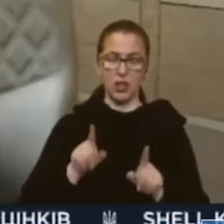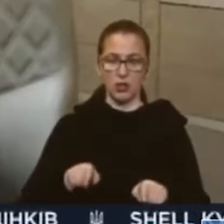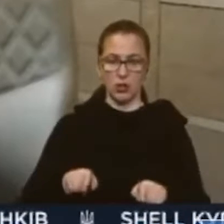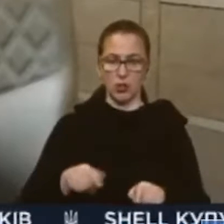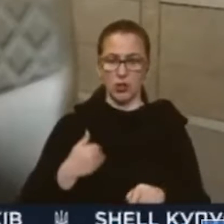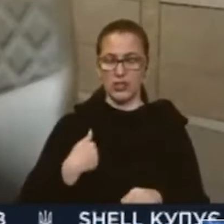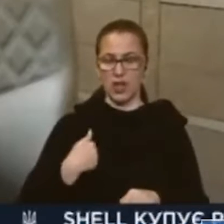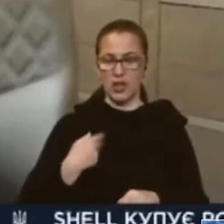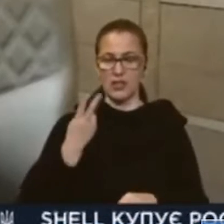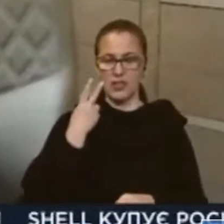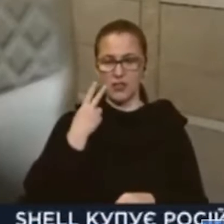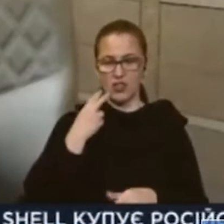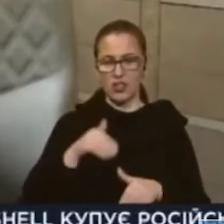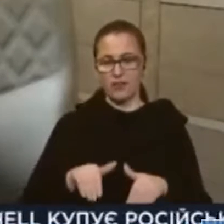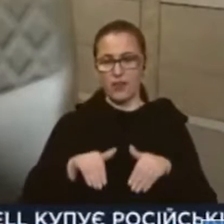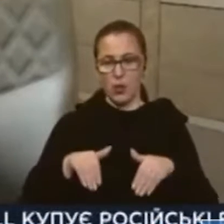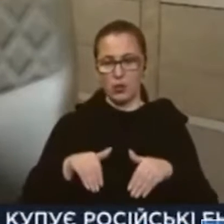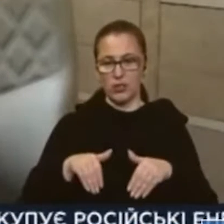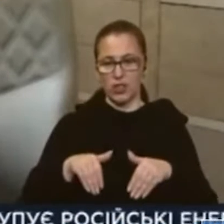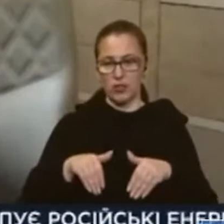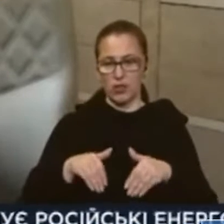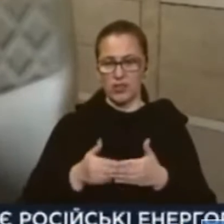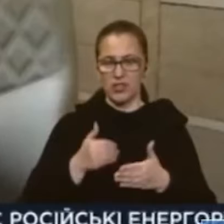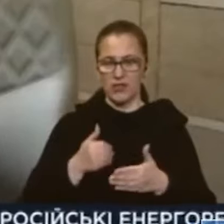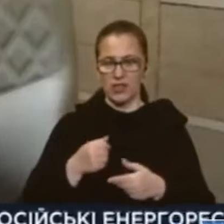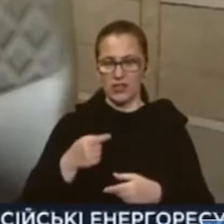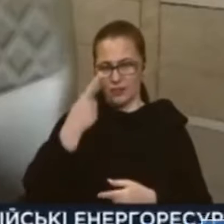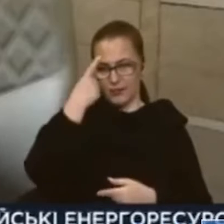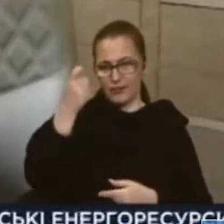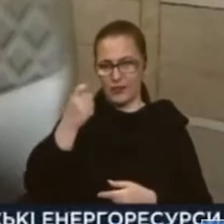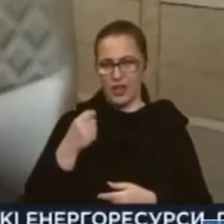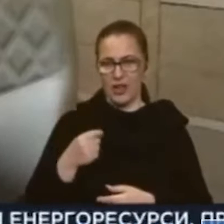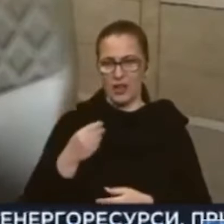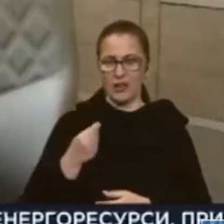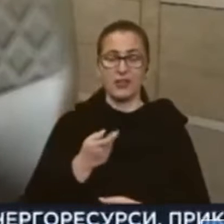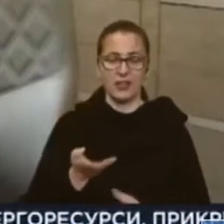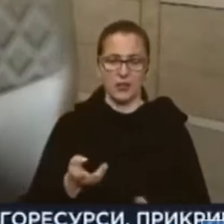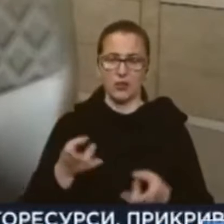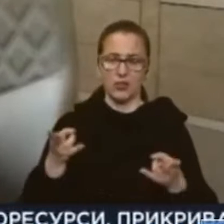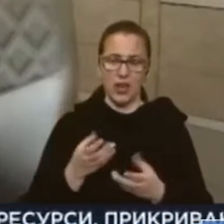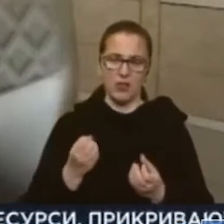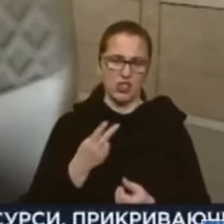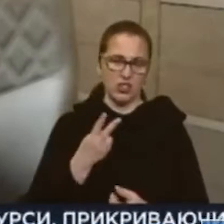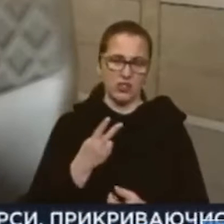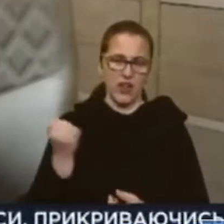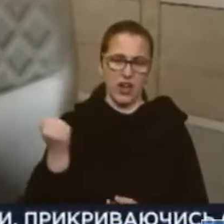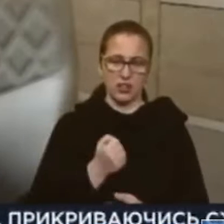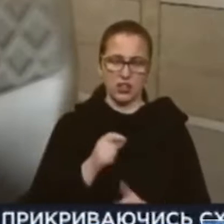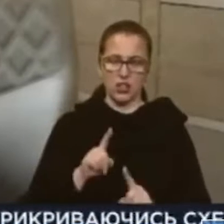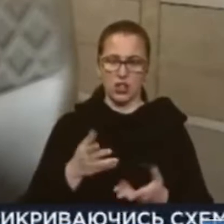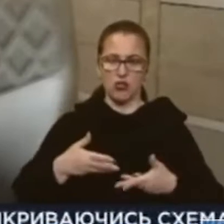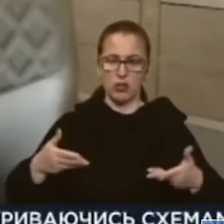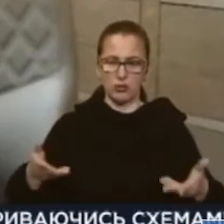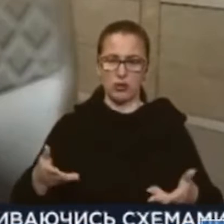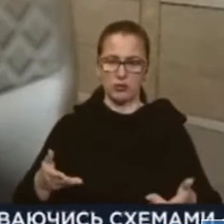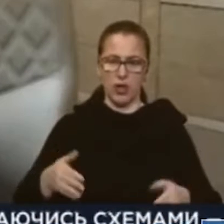Тому я завжди утримуюся від називання цифр. Це очевидно, що потрібно буде як мінімум ще 2 тижні для того, щоб